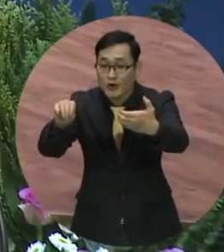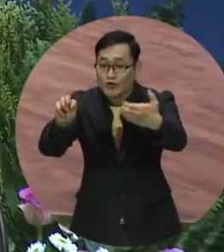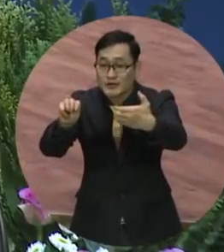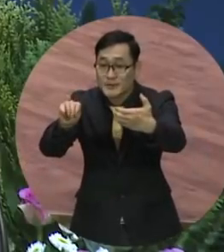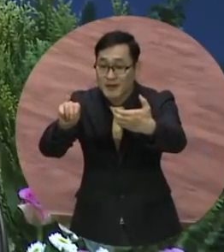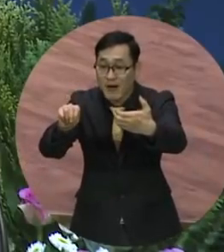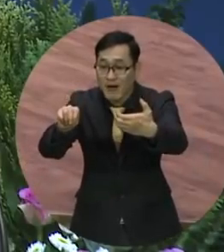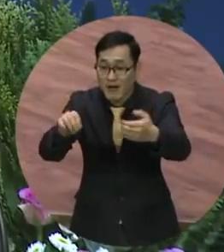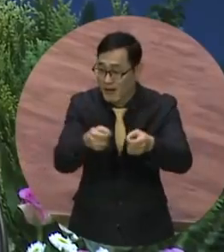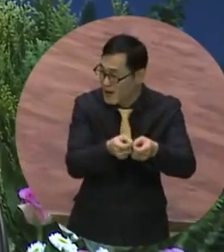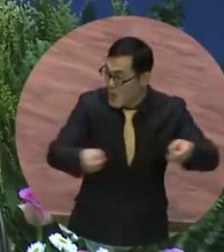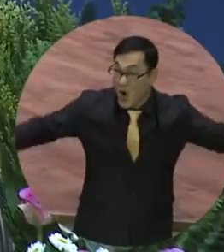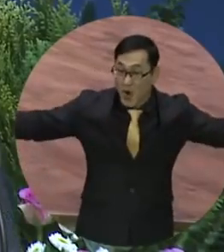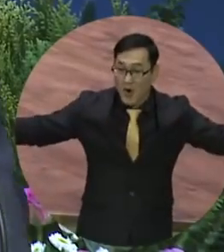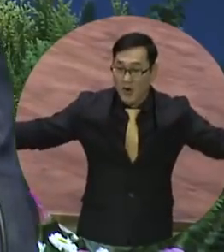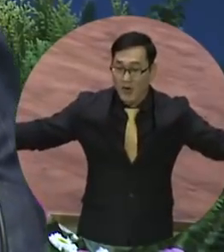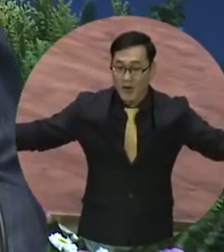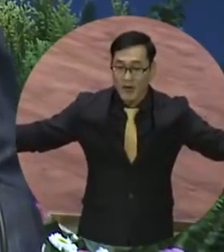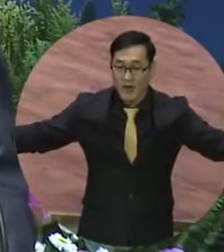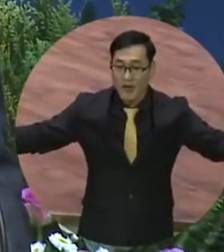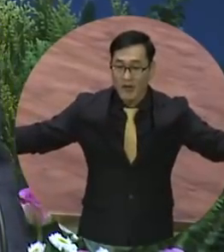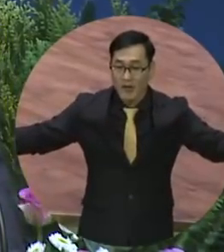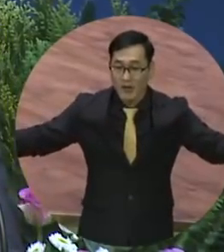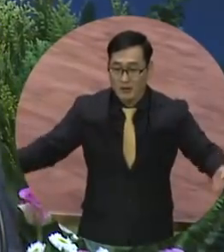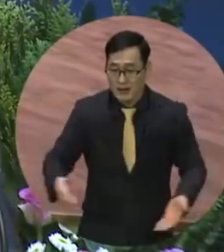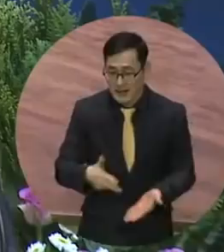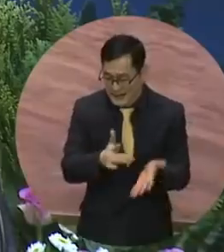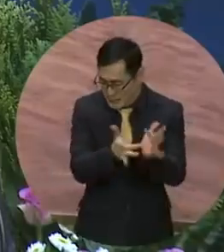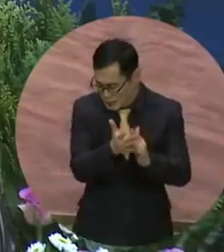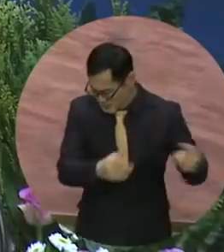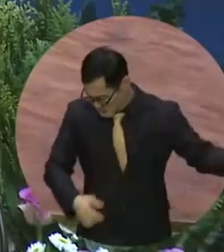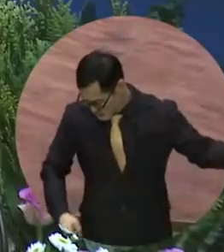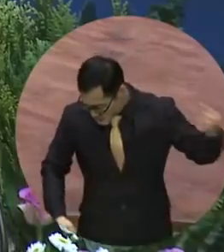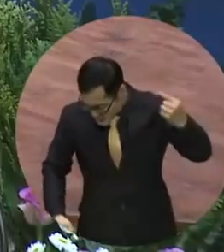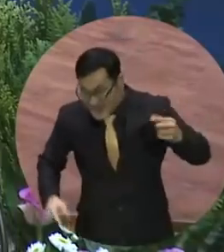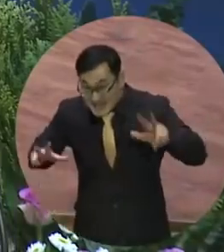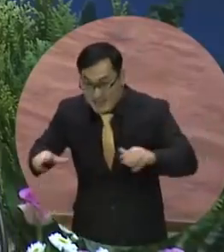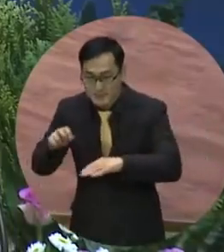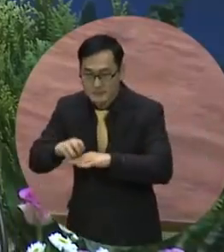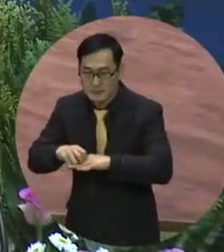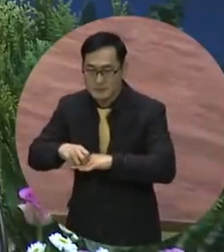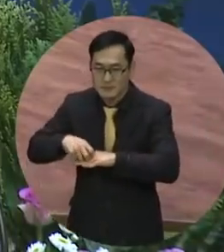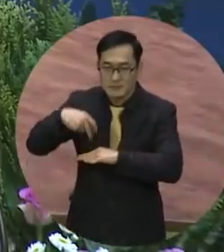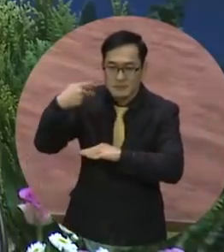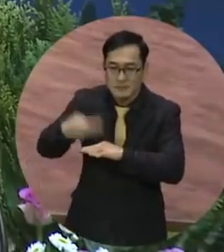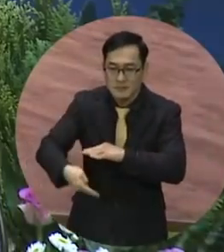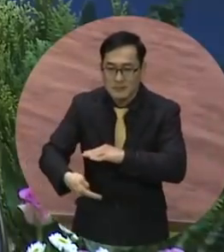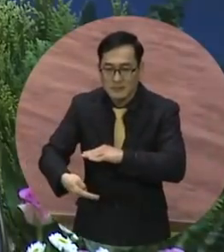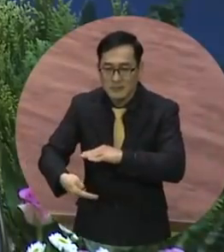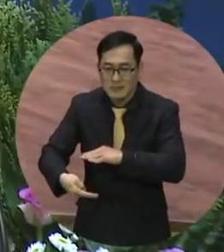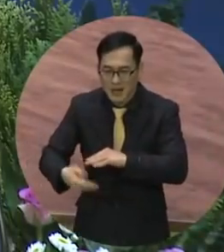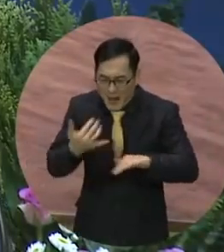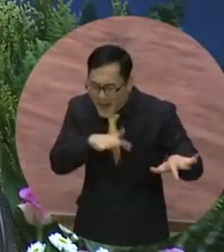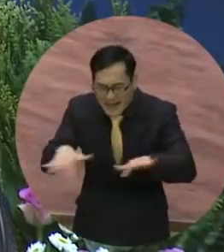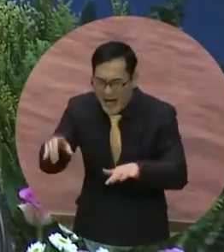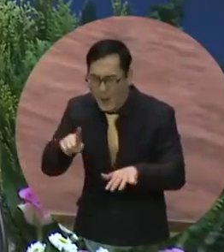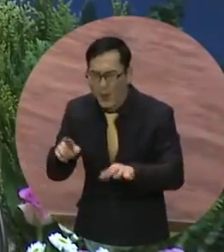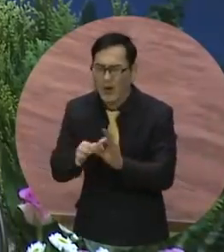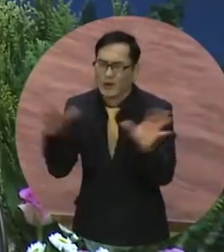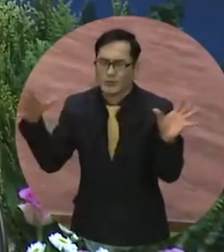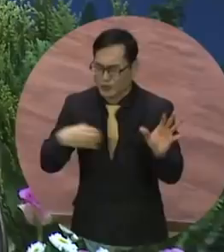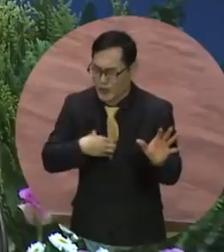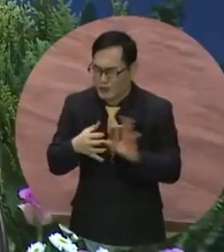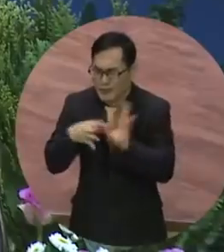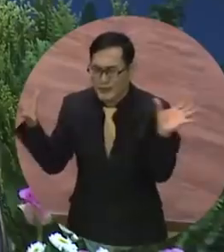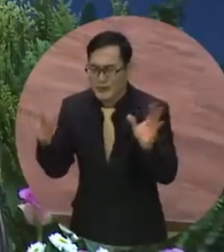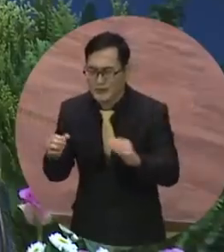90m 정도 되는데 베드로는 주님이시란 말 듣자마자 앞뒤 세지도 않아요. 거기 바다든 땅이든 상관없어